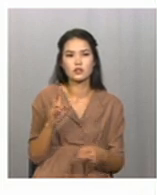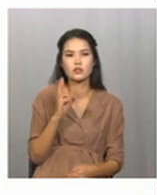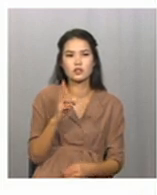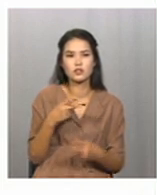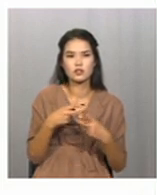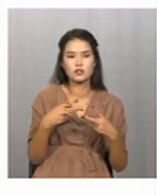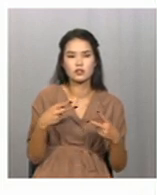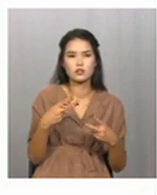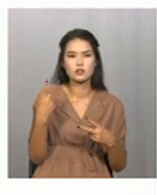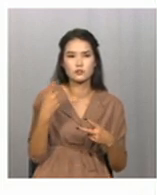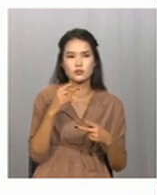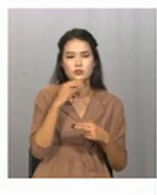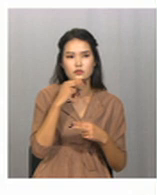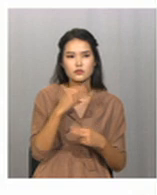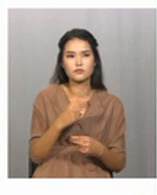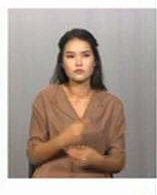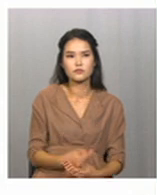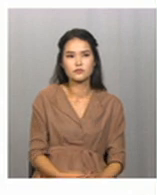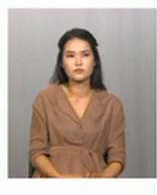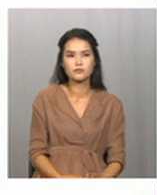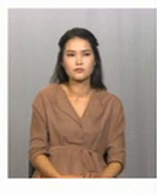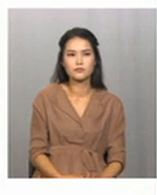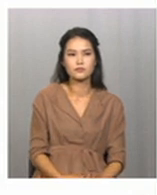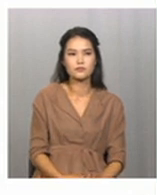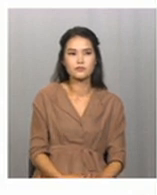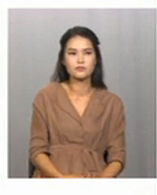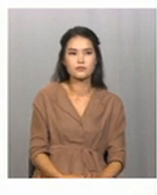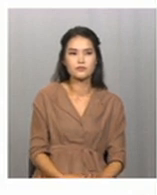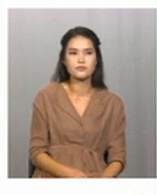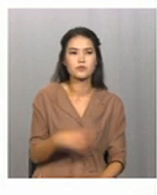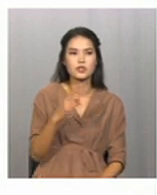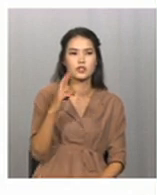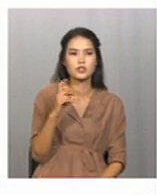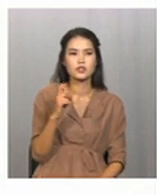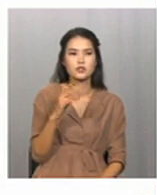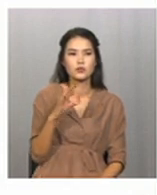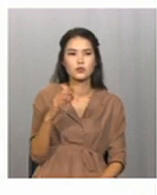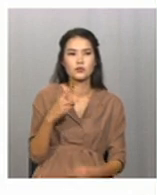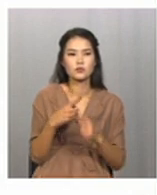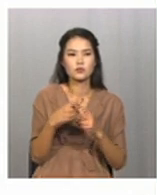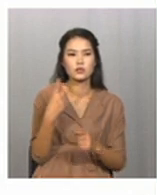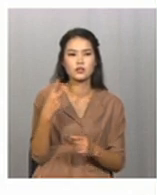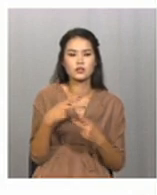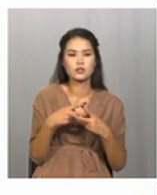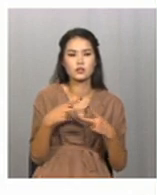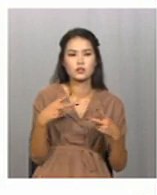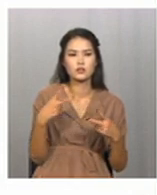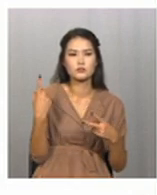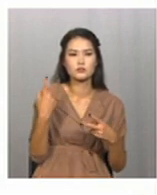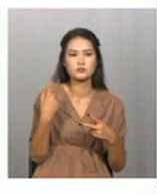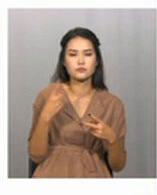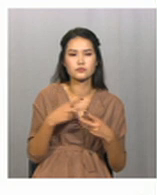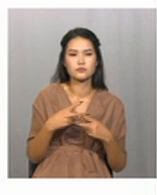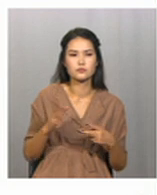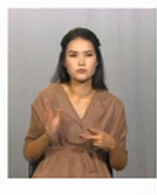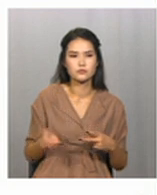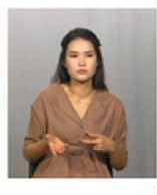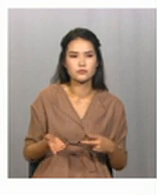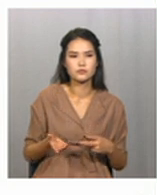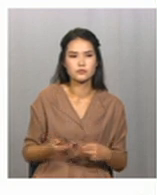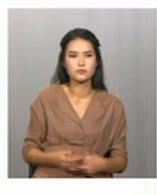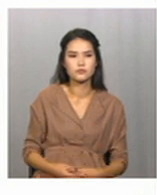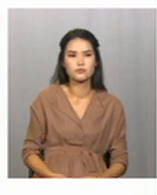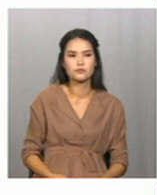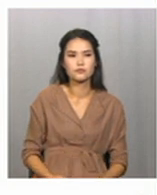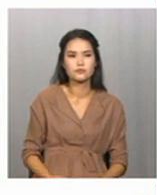бұрышы коэффициент 1-ге тең болды. Енді 2x қосылған 2-ні, яғни 2x 0 қосылған 2 тең болады 1 деп теңдеуге келтіріп,